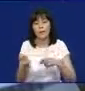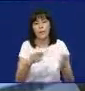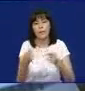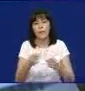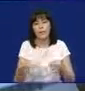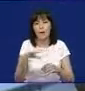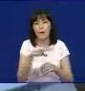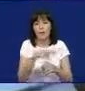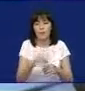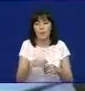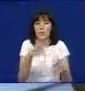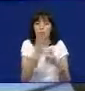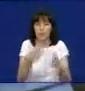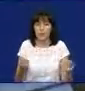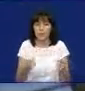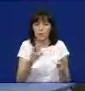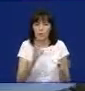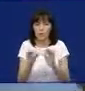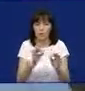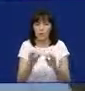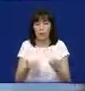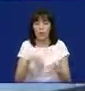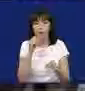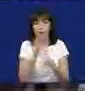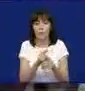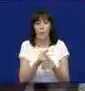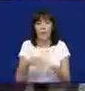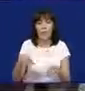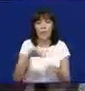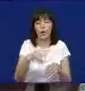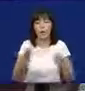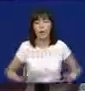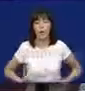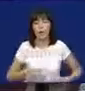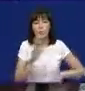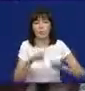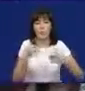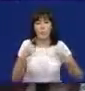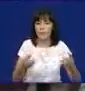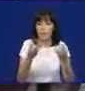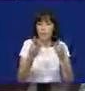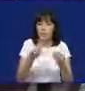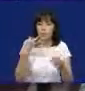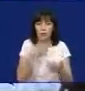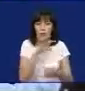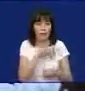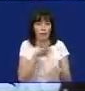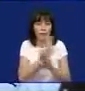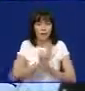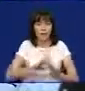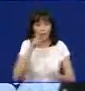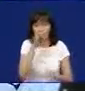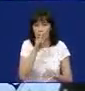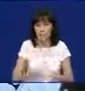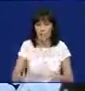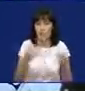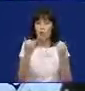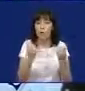барынша жариялықты қамтамасыз етуді талап етті. Ауданның әлеуеті зор, бірақ оны әлі де толық пайдаланылмай келеді. Заман